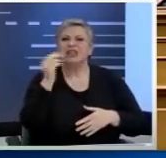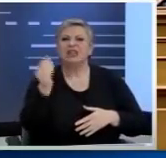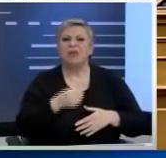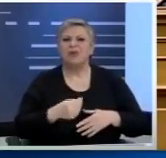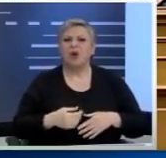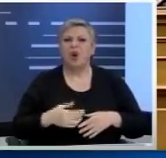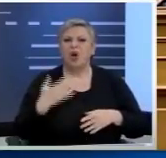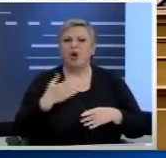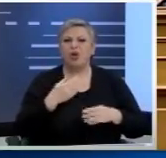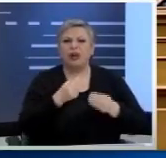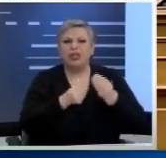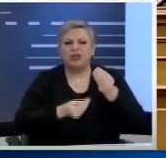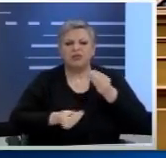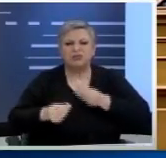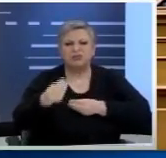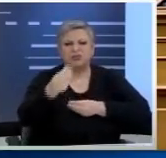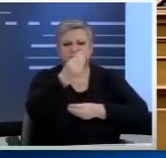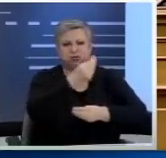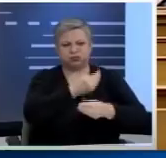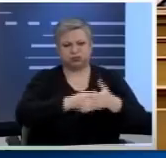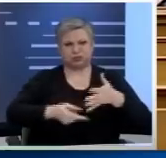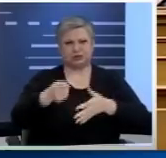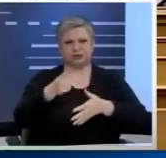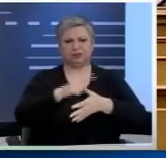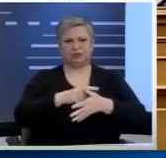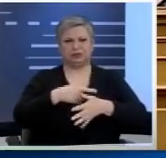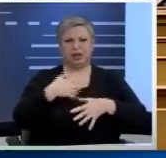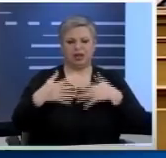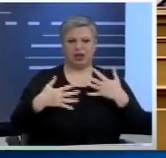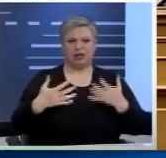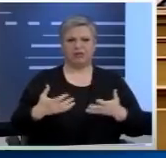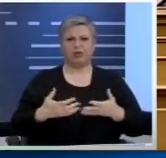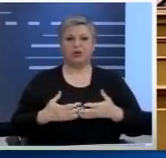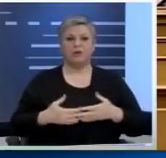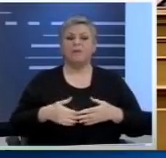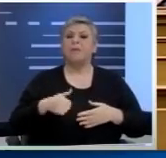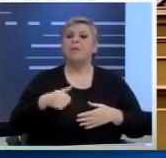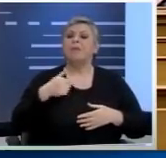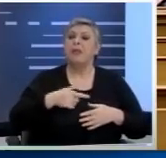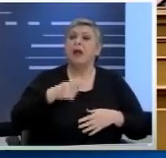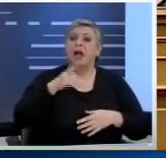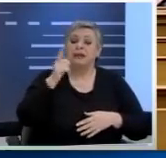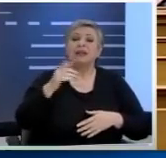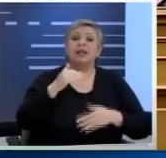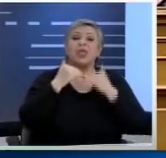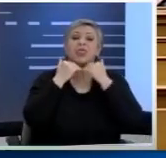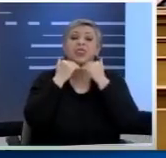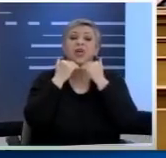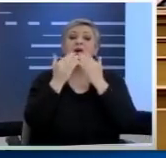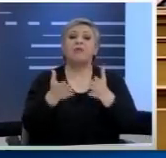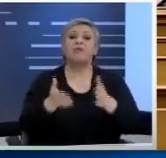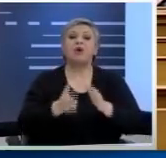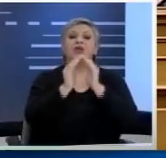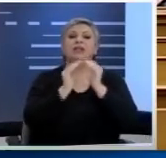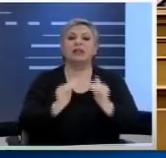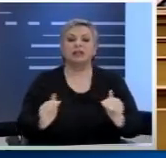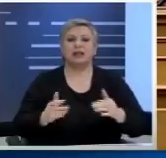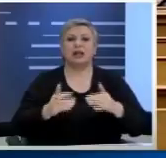χαρά πήγαινε η συνεδρία αυτή. Γιατί το κάνετε αυτό? Γιατί δεν μπορείτε να επιβάλλετε την τάξη ή γιατί δεν θέλετε να επιβάλλετε την τάξη? Όχι. Γι'